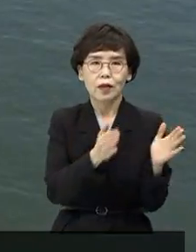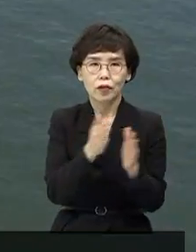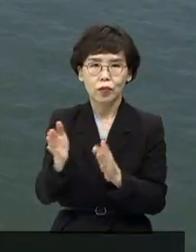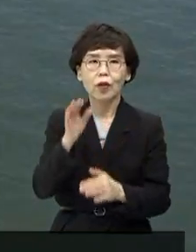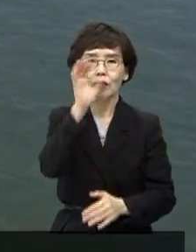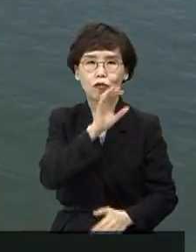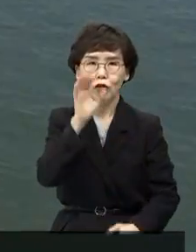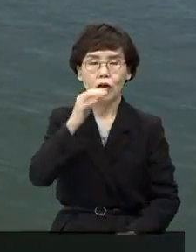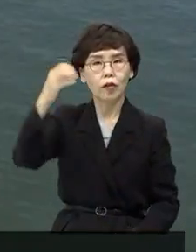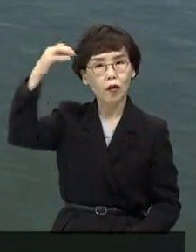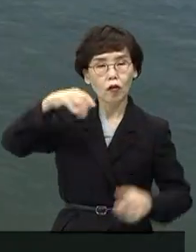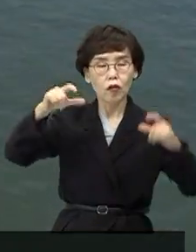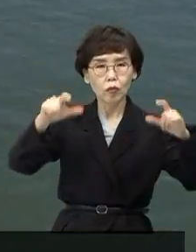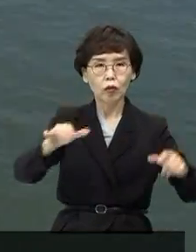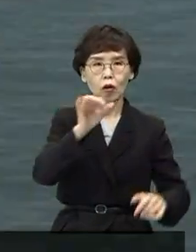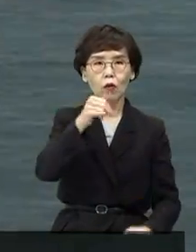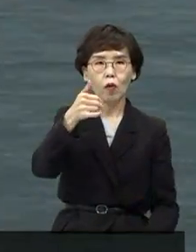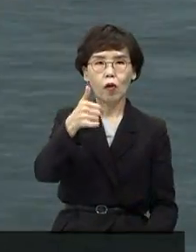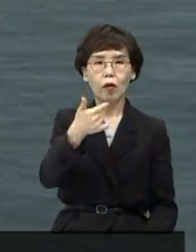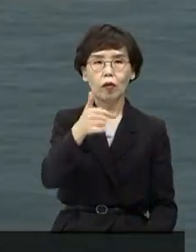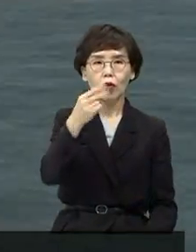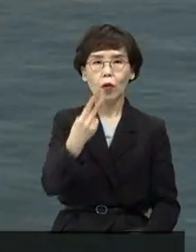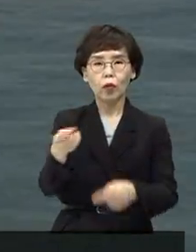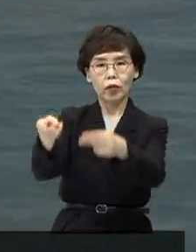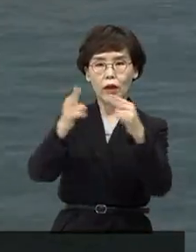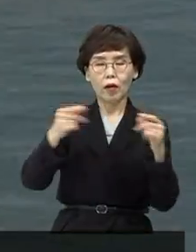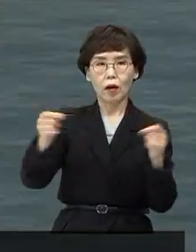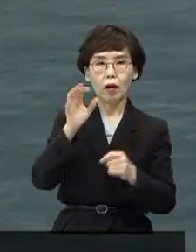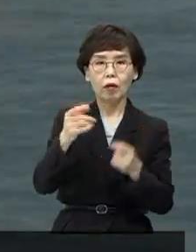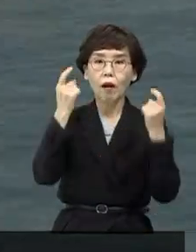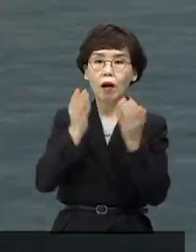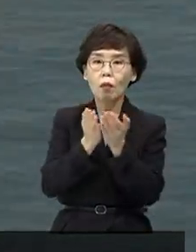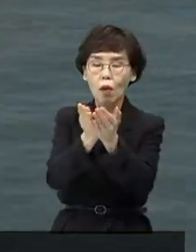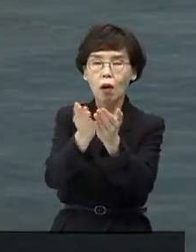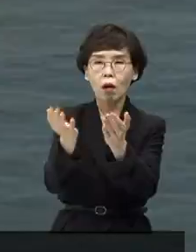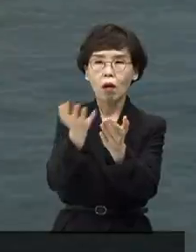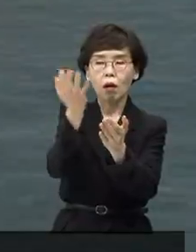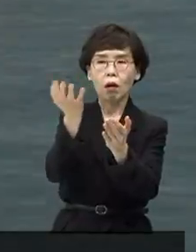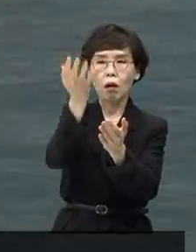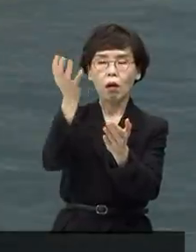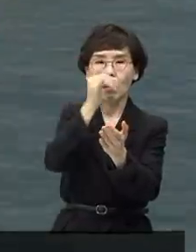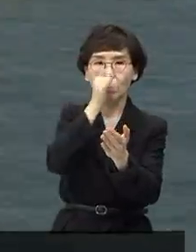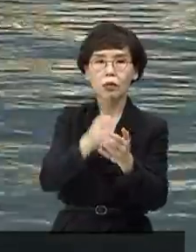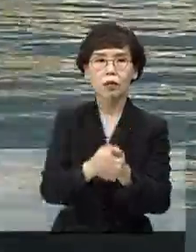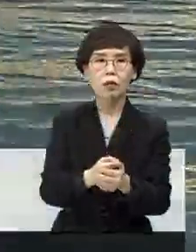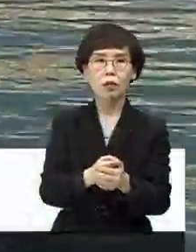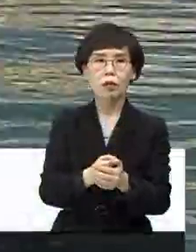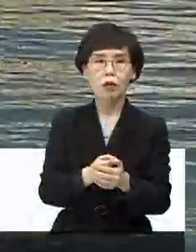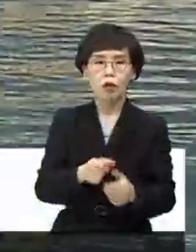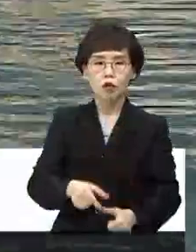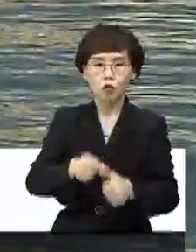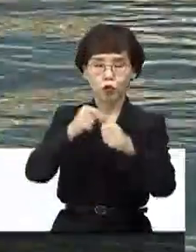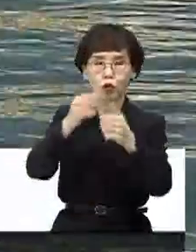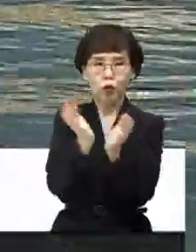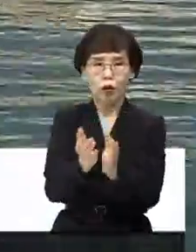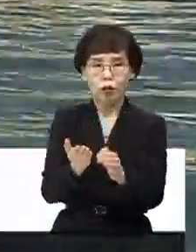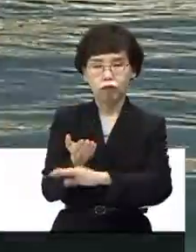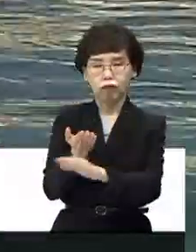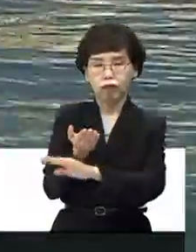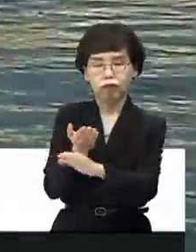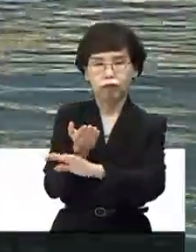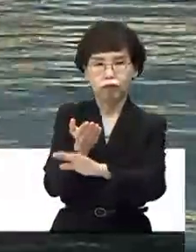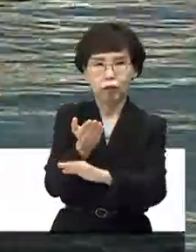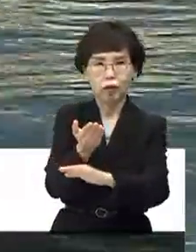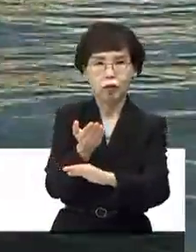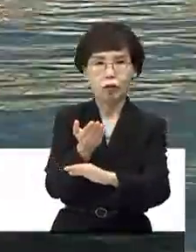서울 영등포구 원효대교 근처 유람선에서 연기가 피어오릅니다. 순환구조대가 바로 출동해 구조와 함께